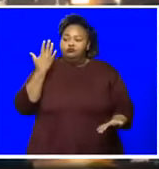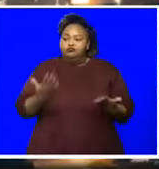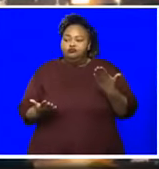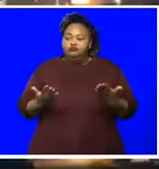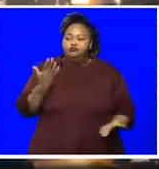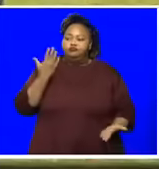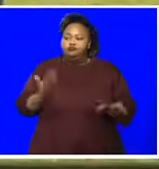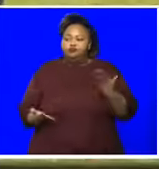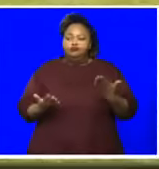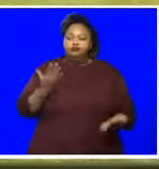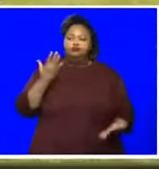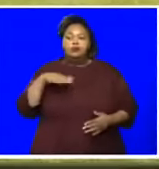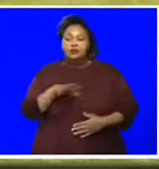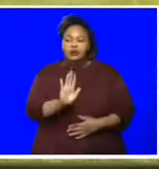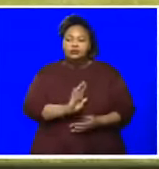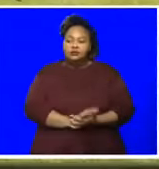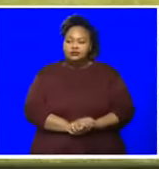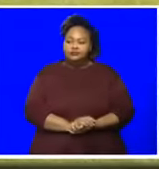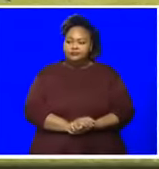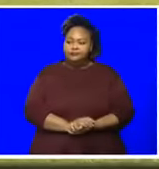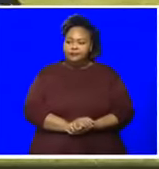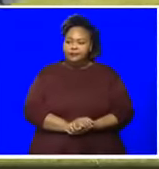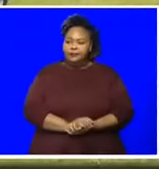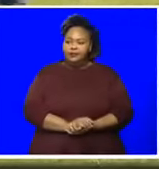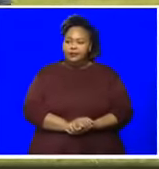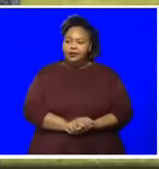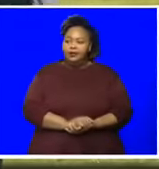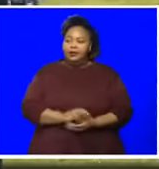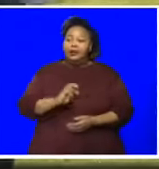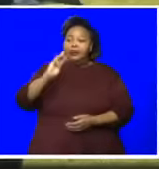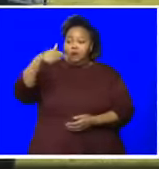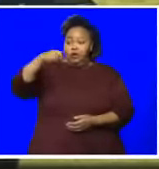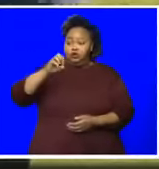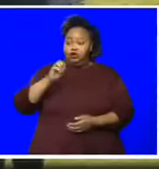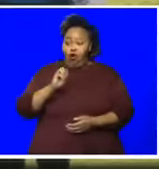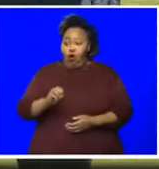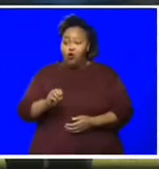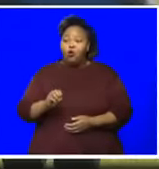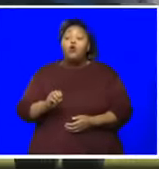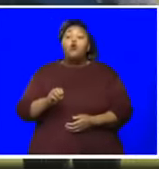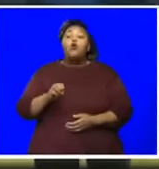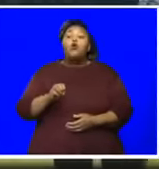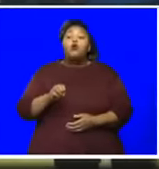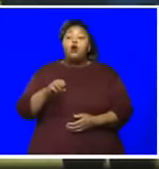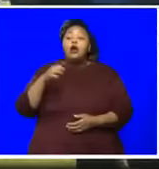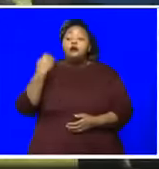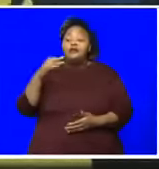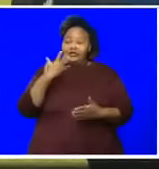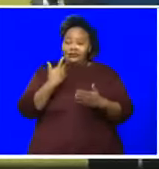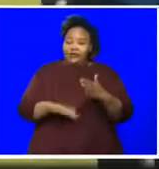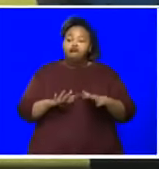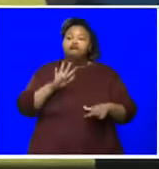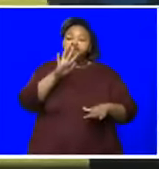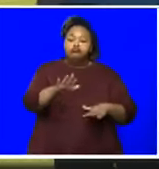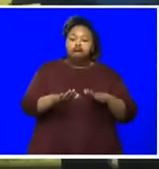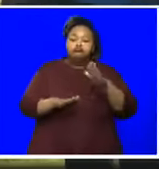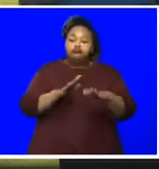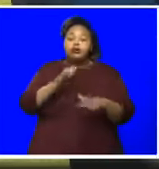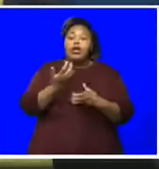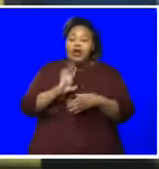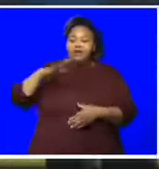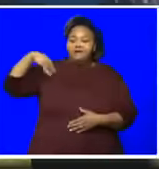kwemtimba. Lolu hambo lwesithathu lenhlangano kamhlabuhlangene yetempilo iWorld Health Organization lwente kanjalo ngeminyaka